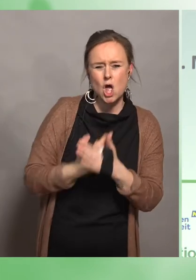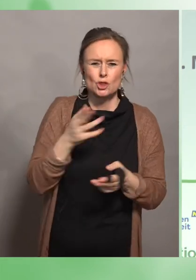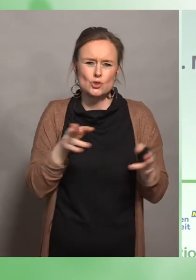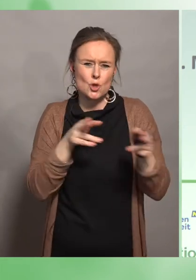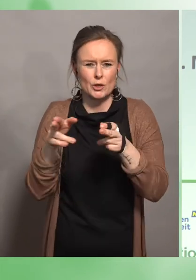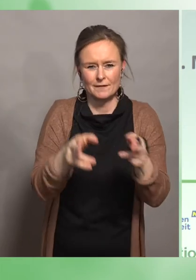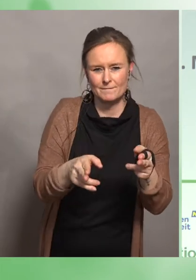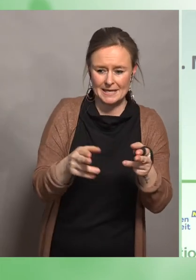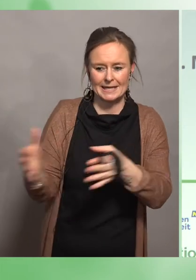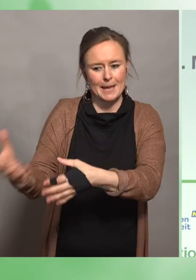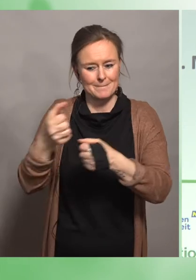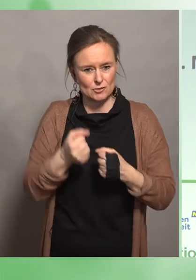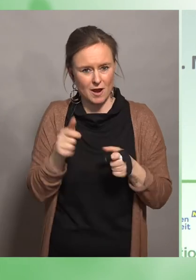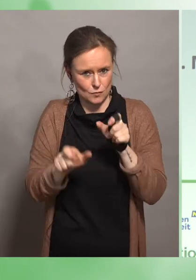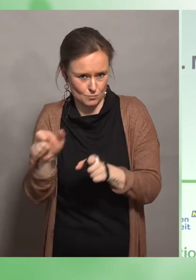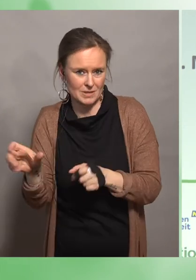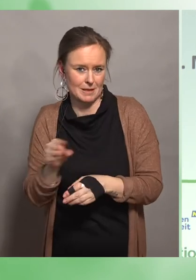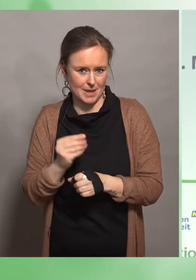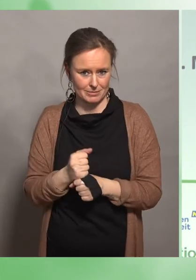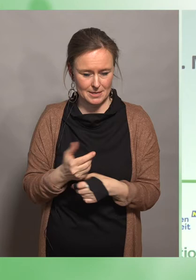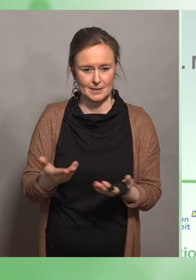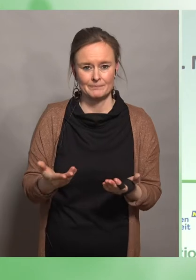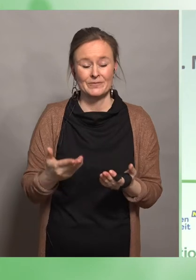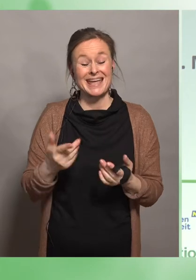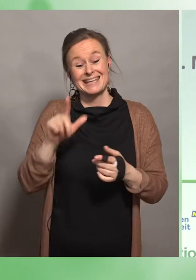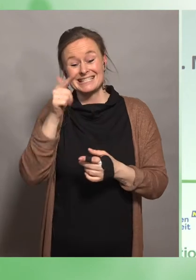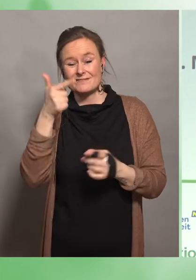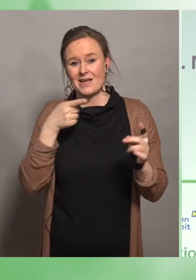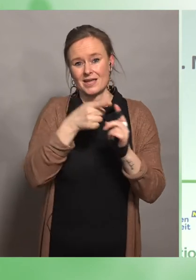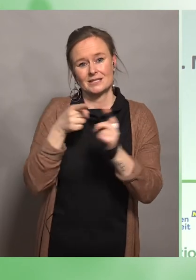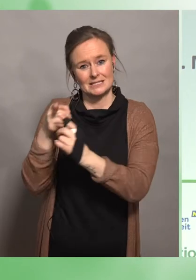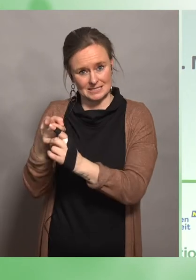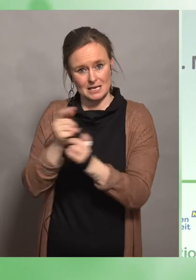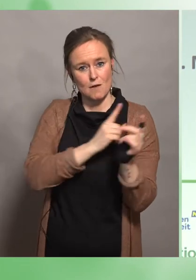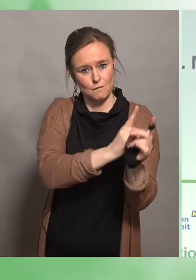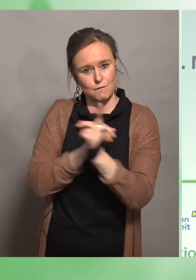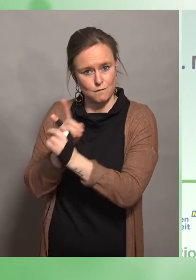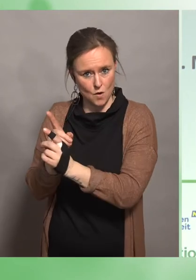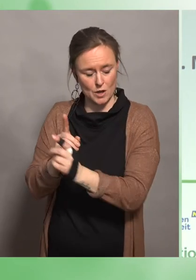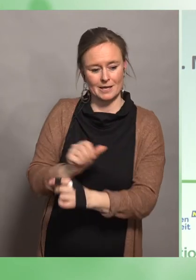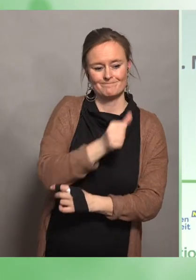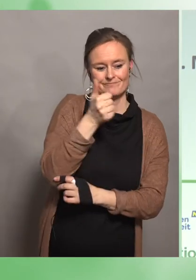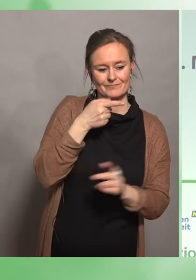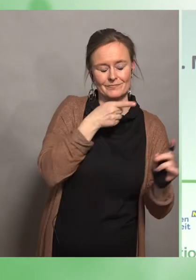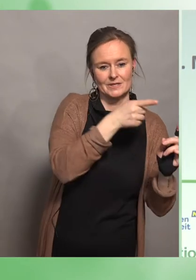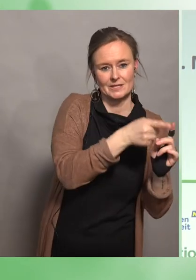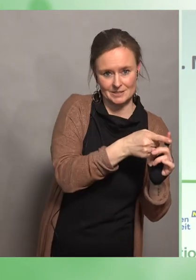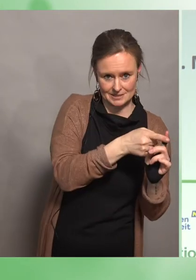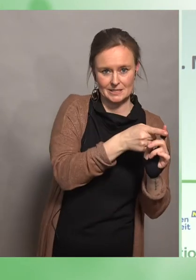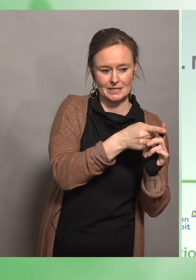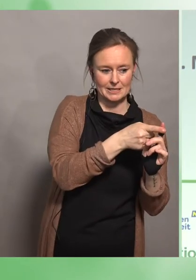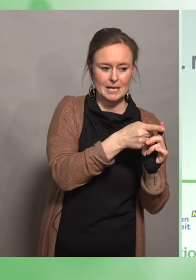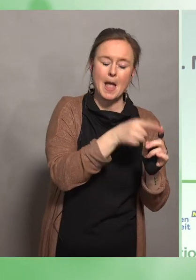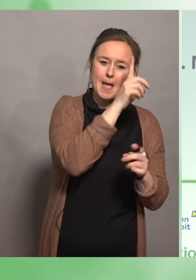Personalentwicklung, verfolgt zwei große Ziele. Zum einen wollen wir den Fokus auf das Arbeitskräftepotenzial der Menschen